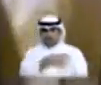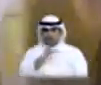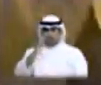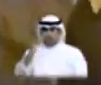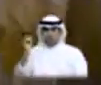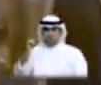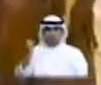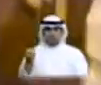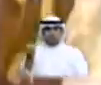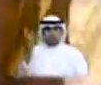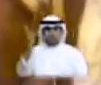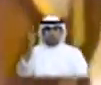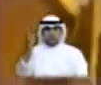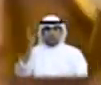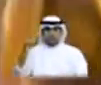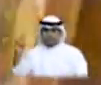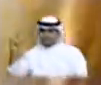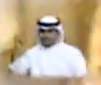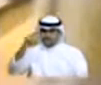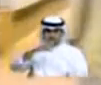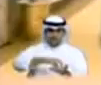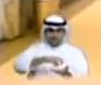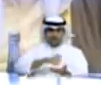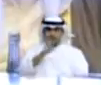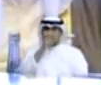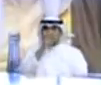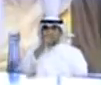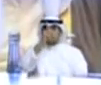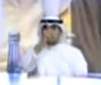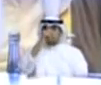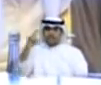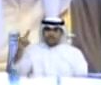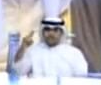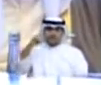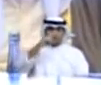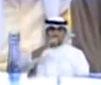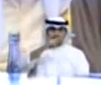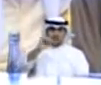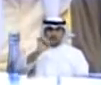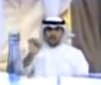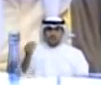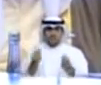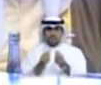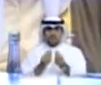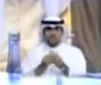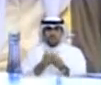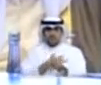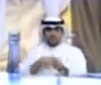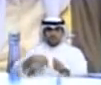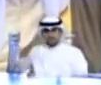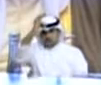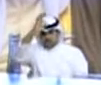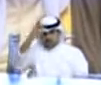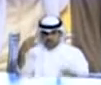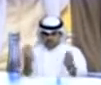محمد الخالد الصباح قد وصل إلى دولة قطر الشقيقة على رأس وفد أمني رفيع المستوى للمشاركة